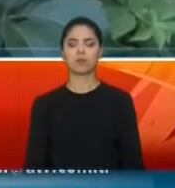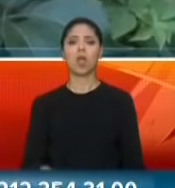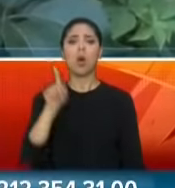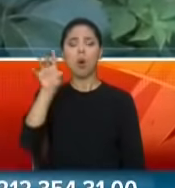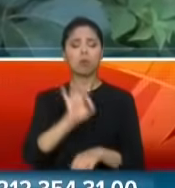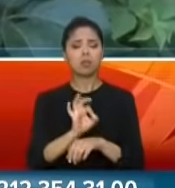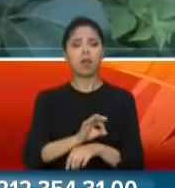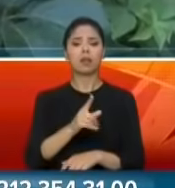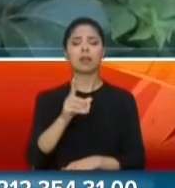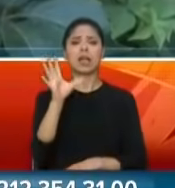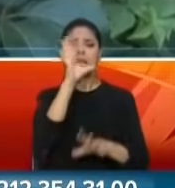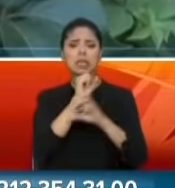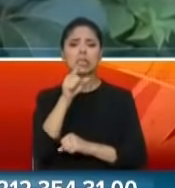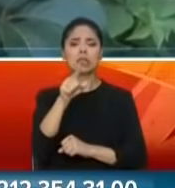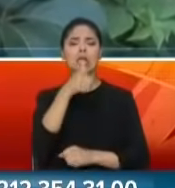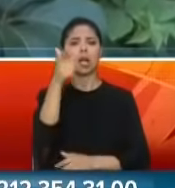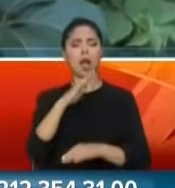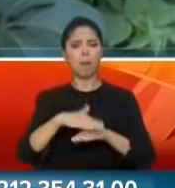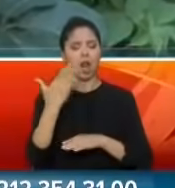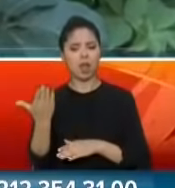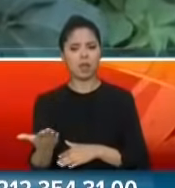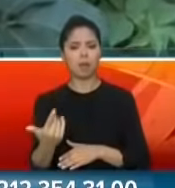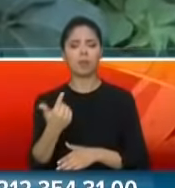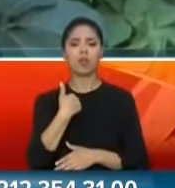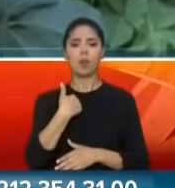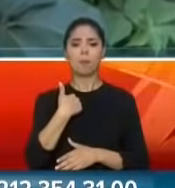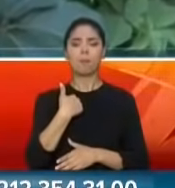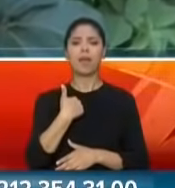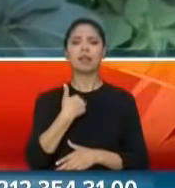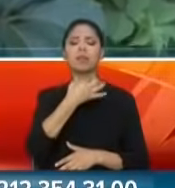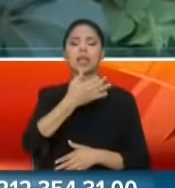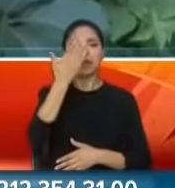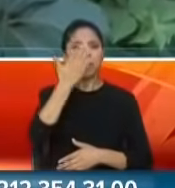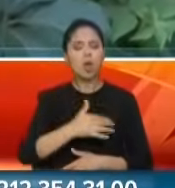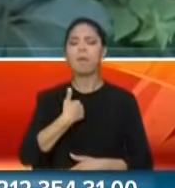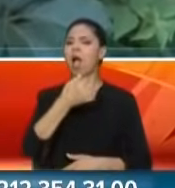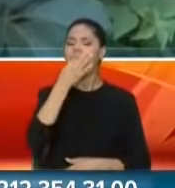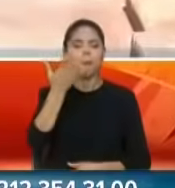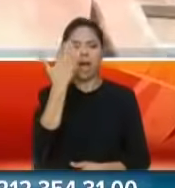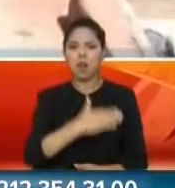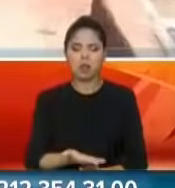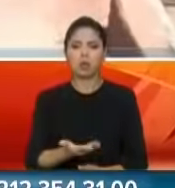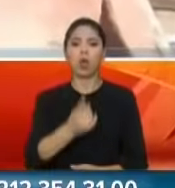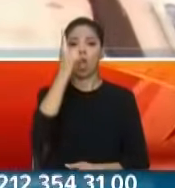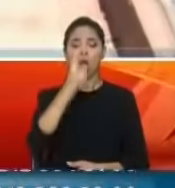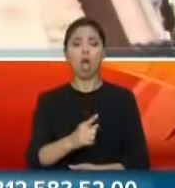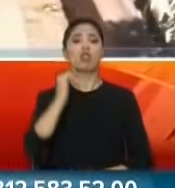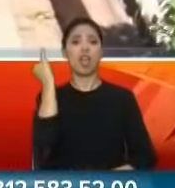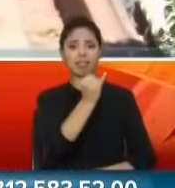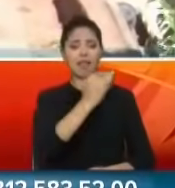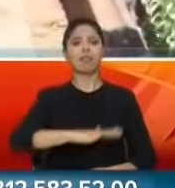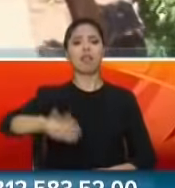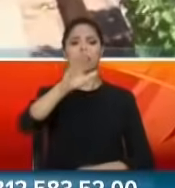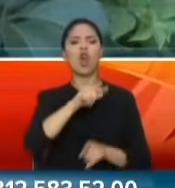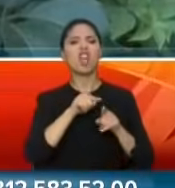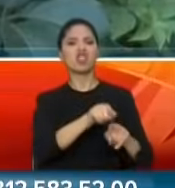anları gizlice kameraya çekmiş ve benim rızam olmadan, benim haberim olmadan. Önce tehdit, sonra